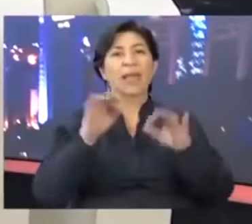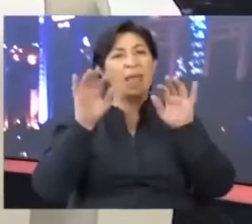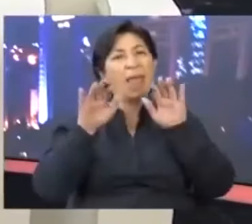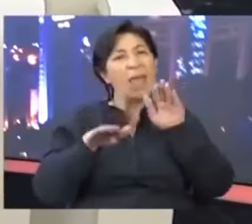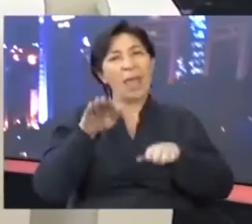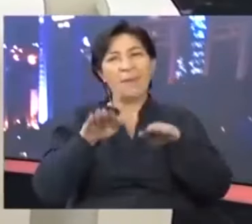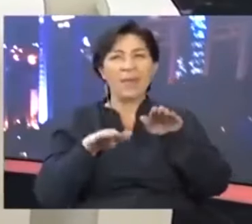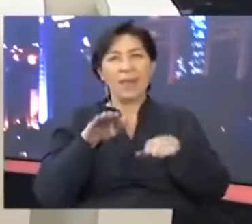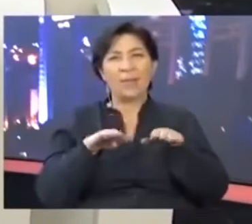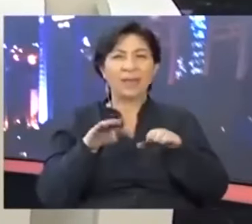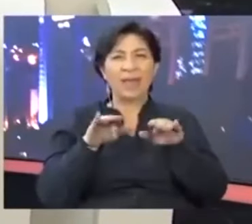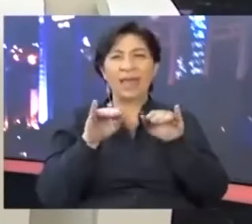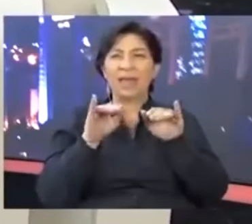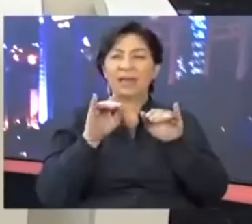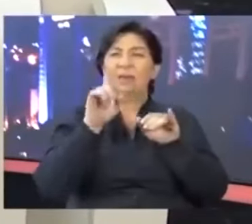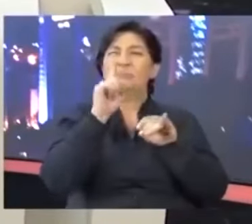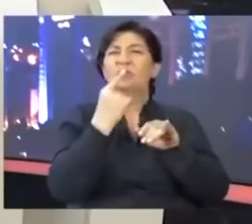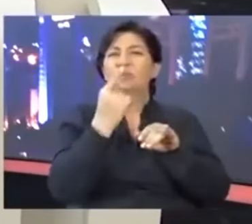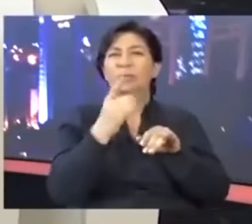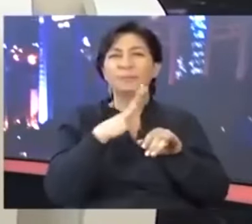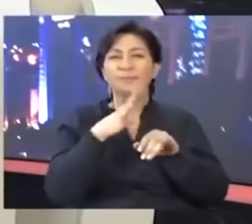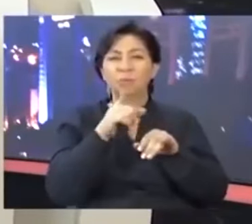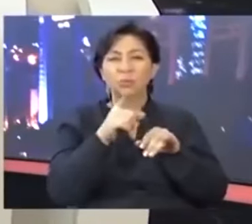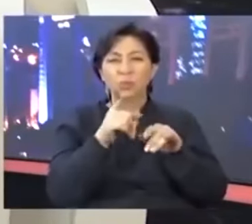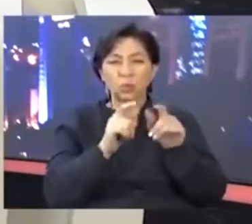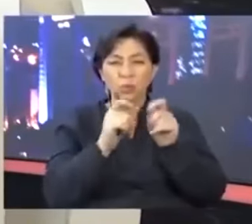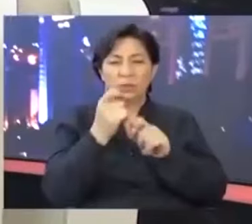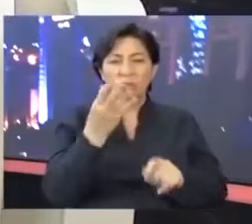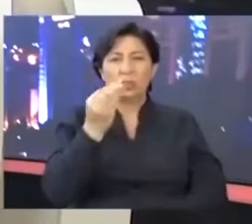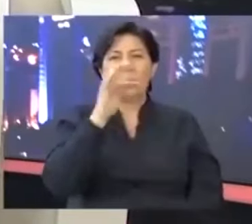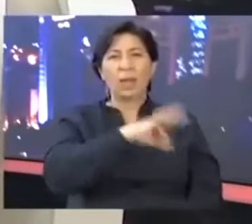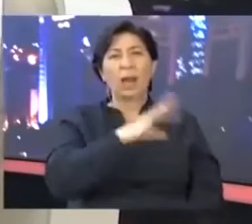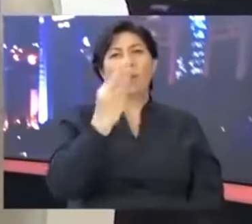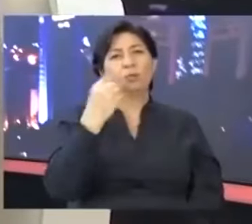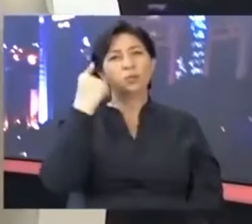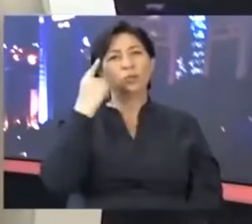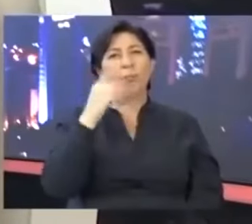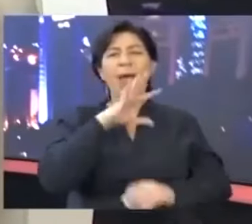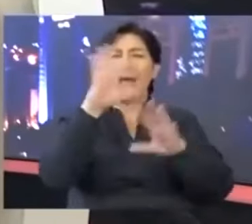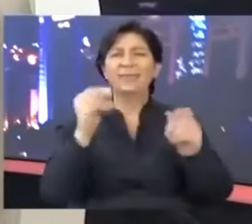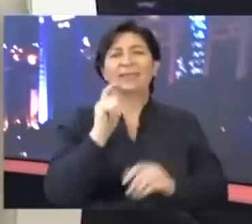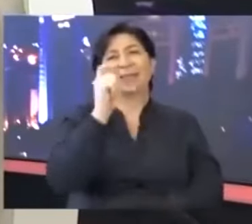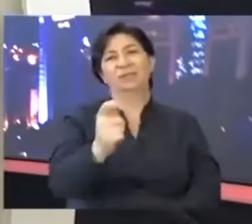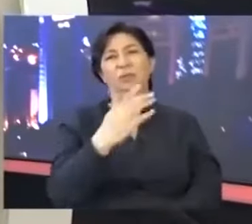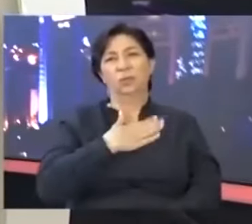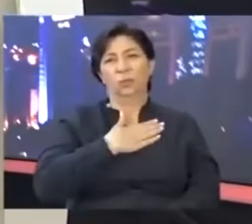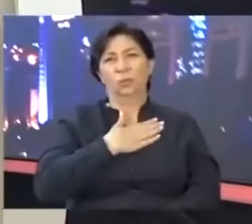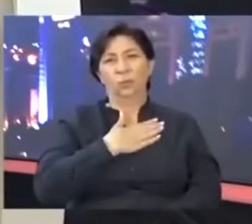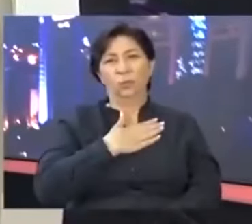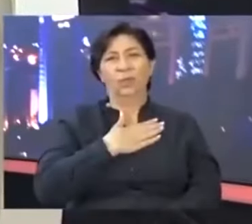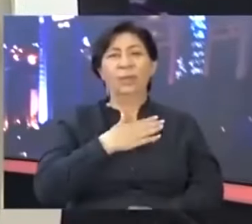hemen hemen şunu da bir şey söyleyeyim şu kullandığınız şeylerin ben çok yararlı olduğunu düşünüyorum Herkese tavsiye ederim bakın